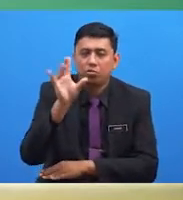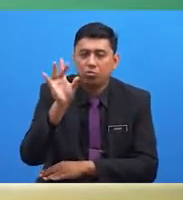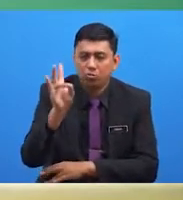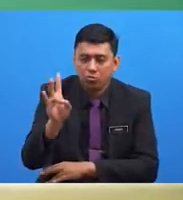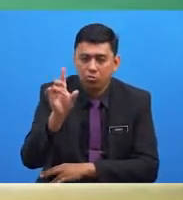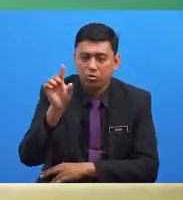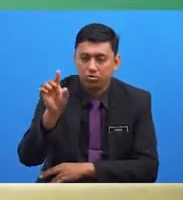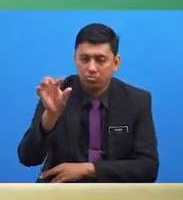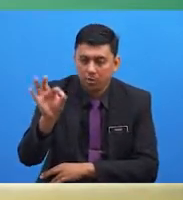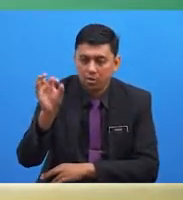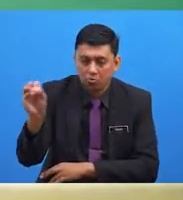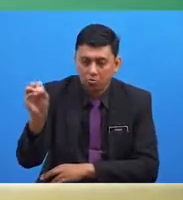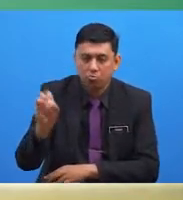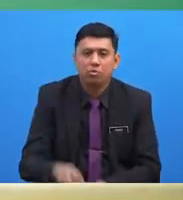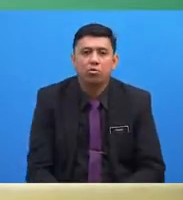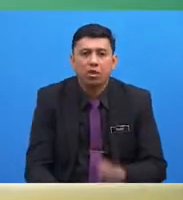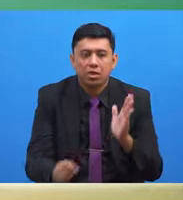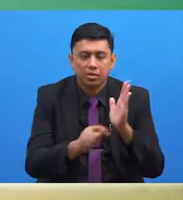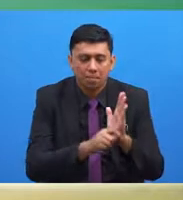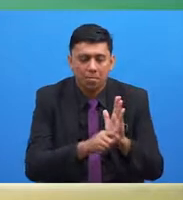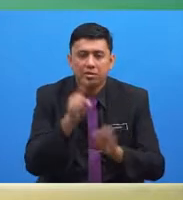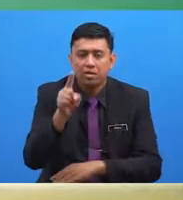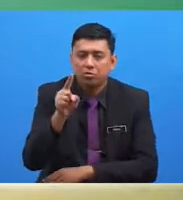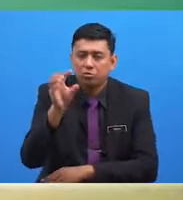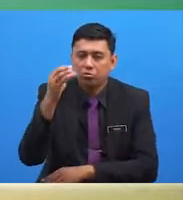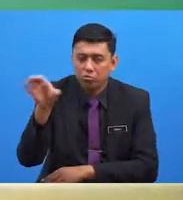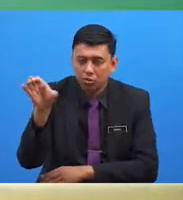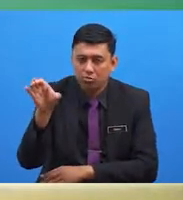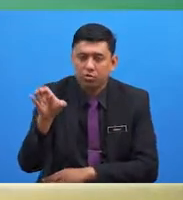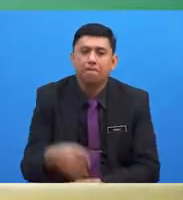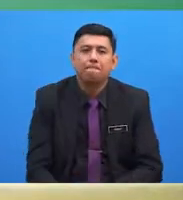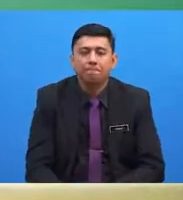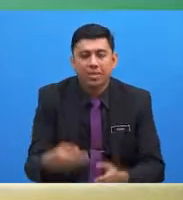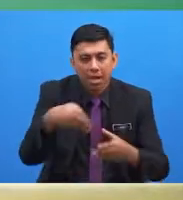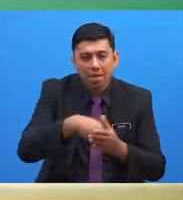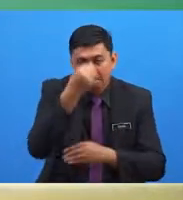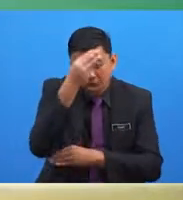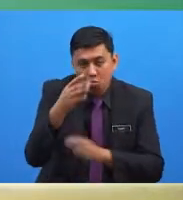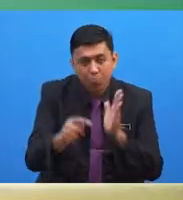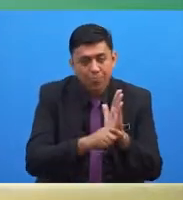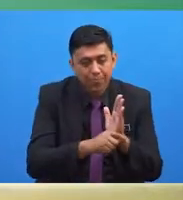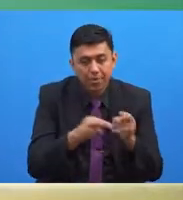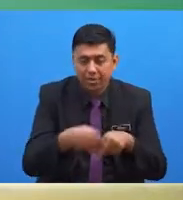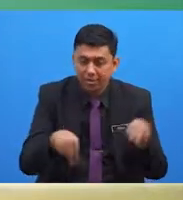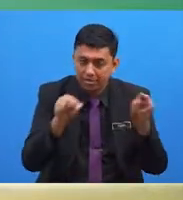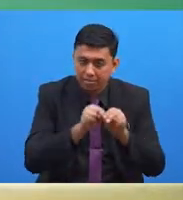RM790 akan ditambahkan dengan RM100 di dalam maklumat tambahan. Nilai